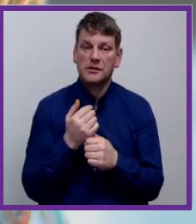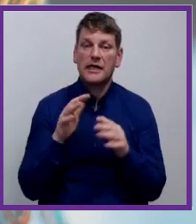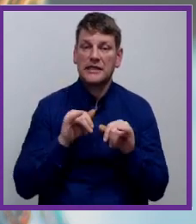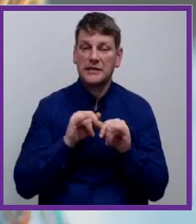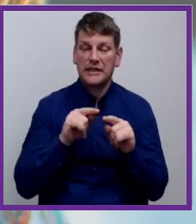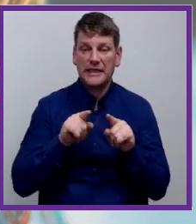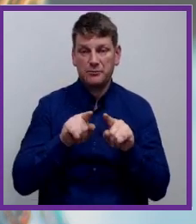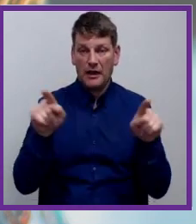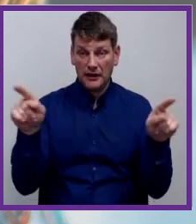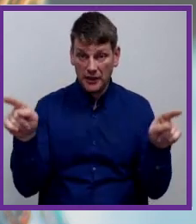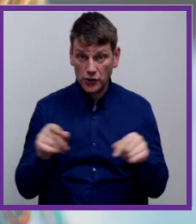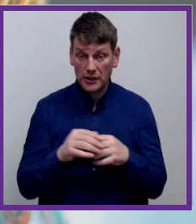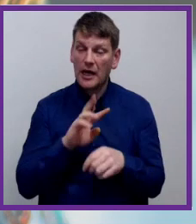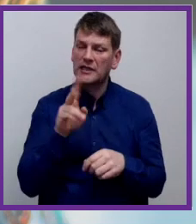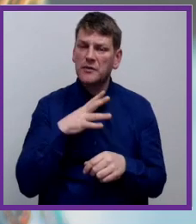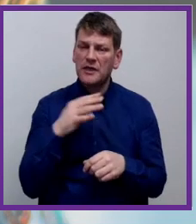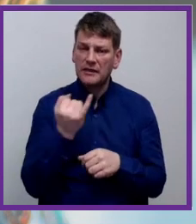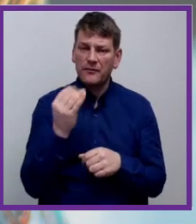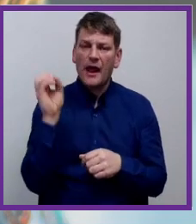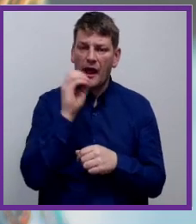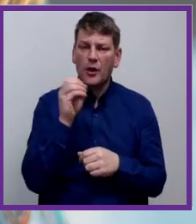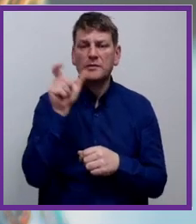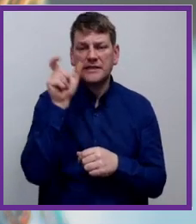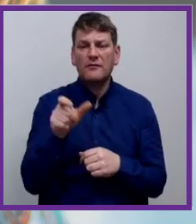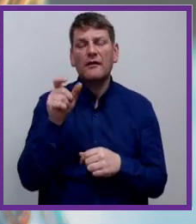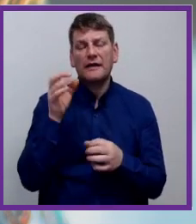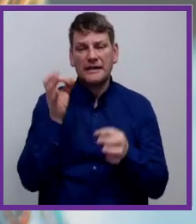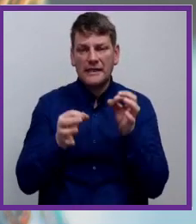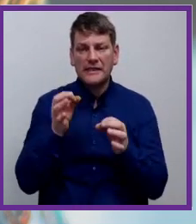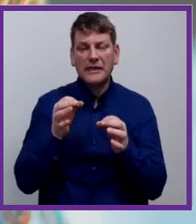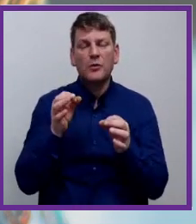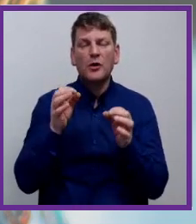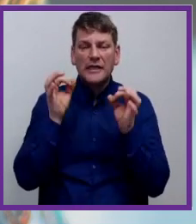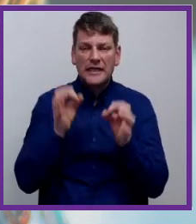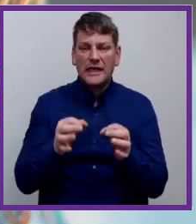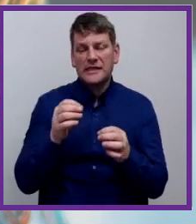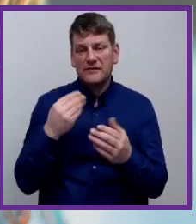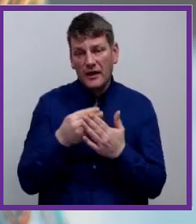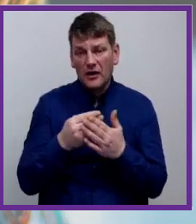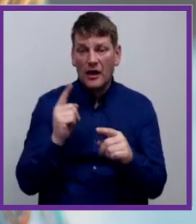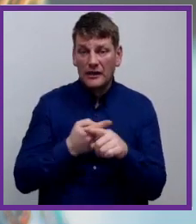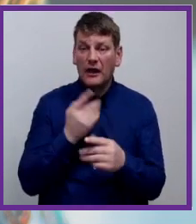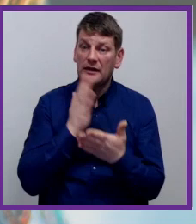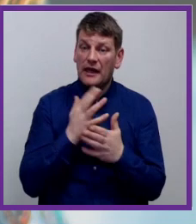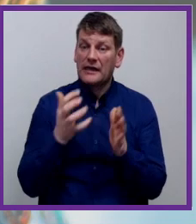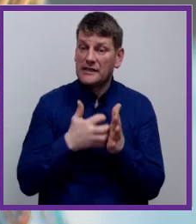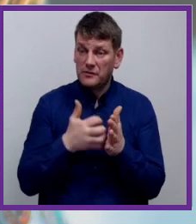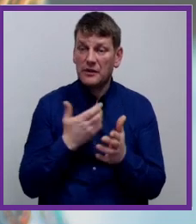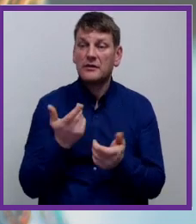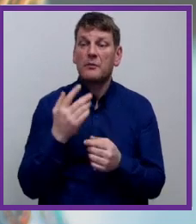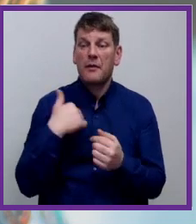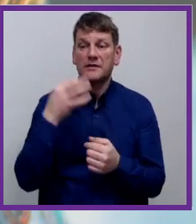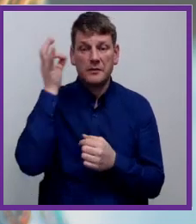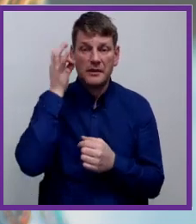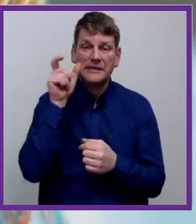izplatīšana. Kas bija interesanti Eiropas cilvēktiesību tiesas vērtējumā, jo atkal tika izmantots mans jau